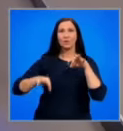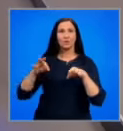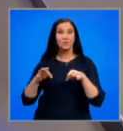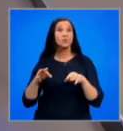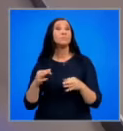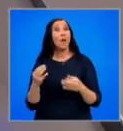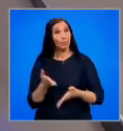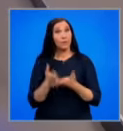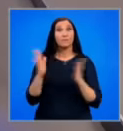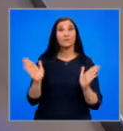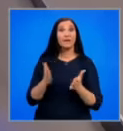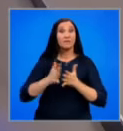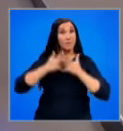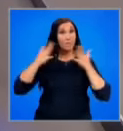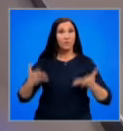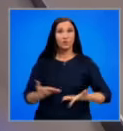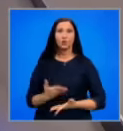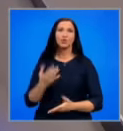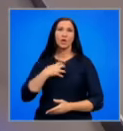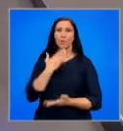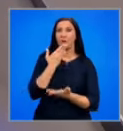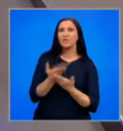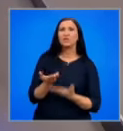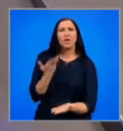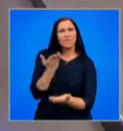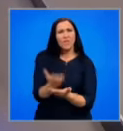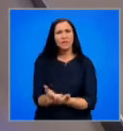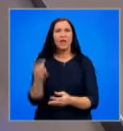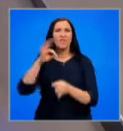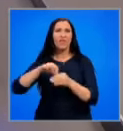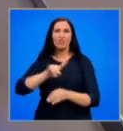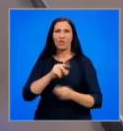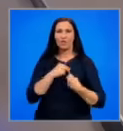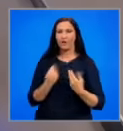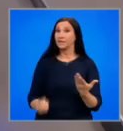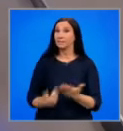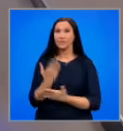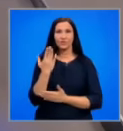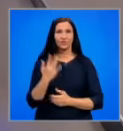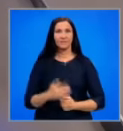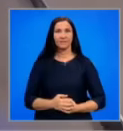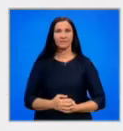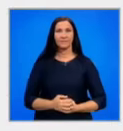все по-нужна. ГЕРБ обявиха, че внасят вот на недоверие. Започваме.